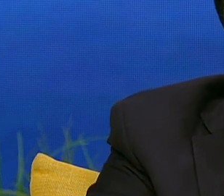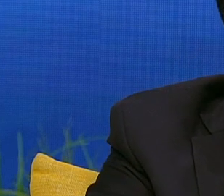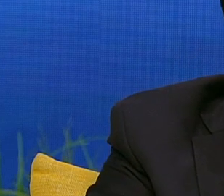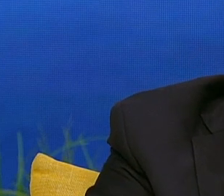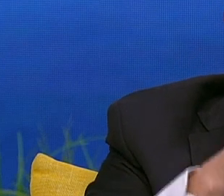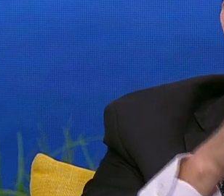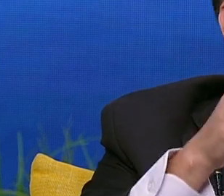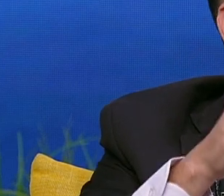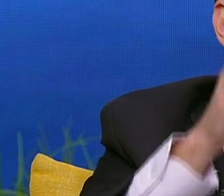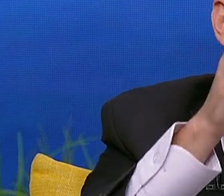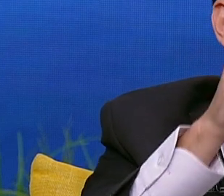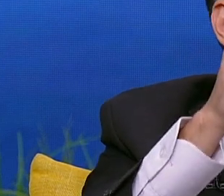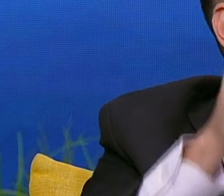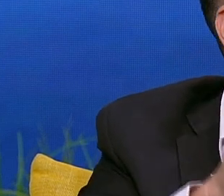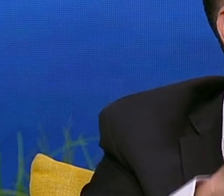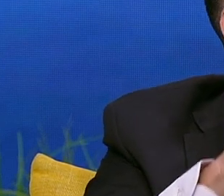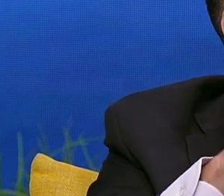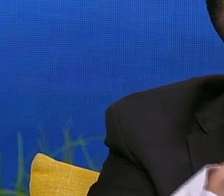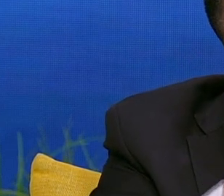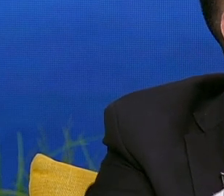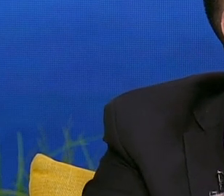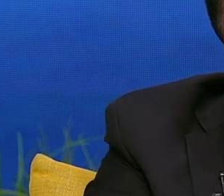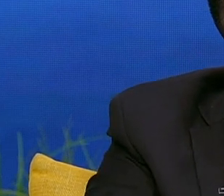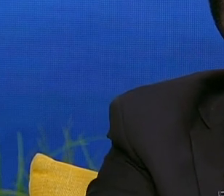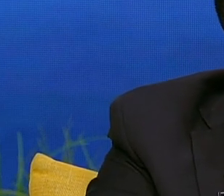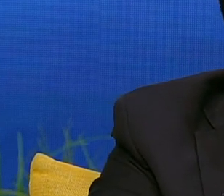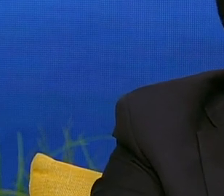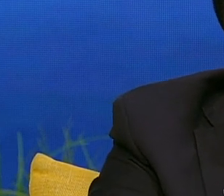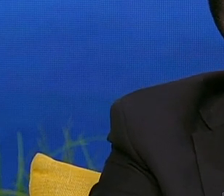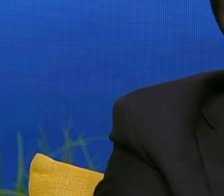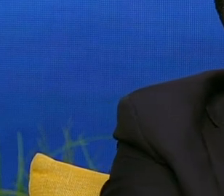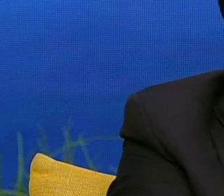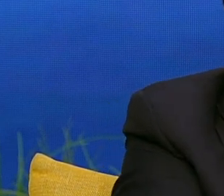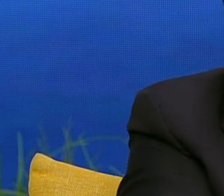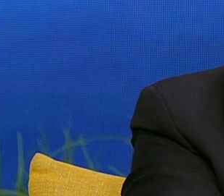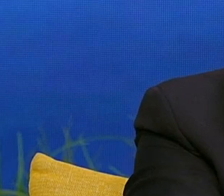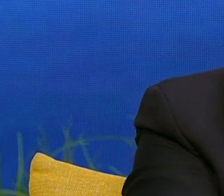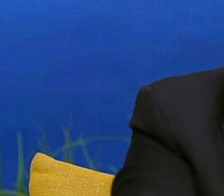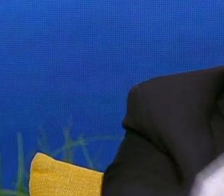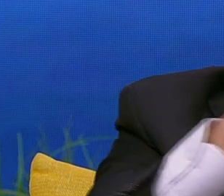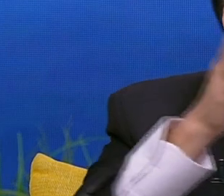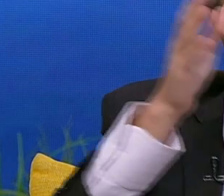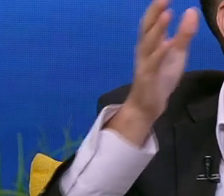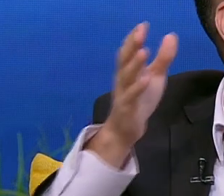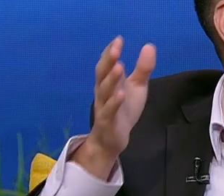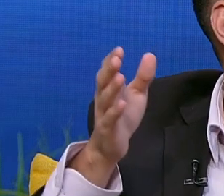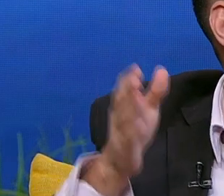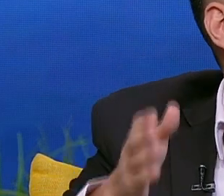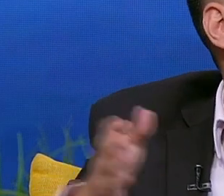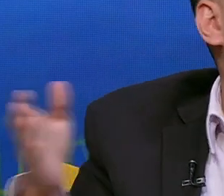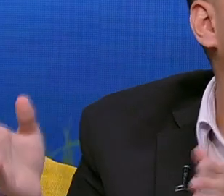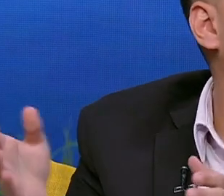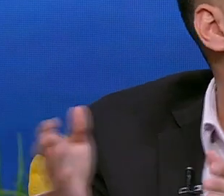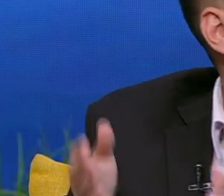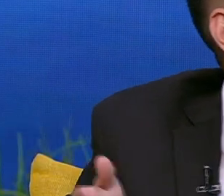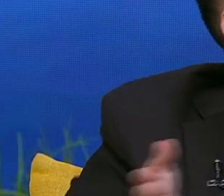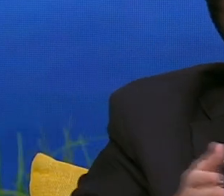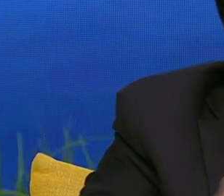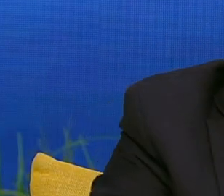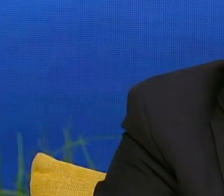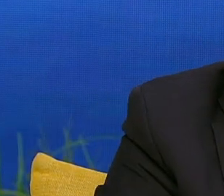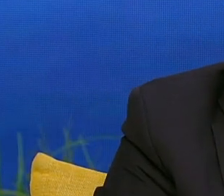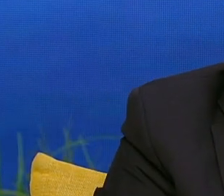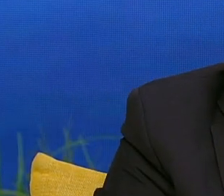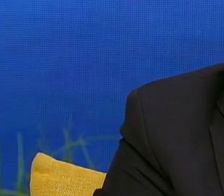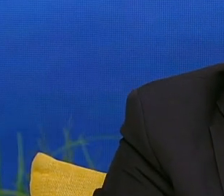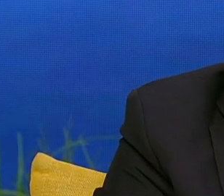احنا لو عايزين نحقق الدمج ما ينفعش ان احنا نيجي نجيب الترجمه في جزء معين ونقول لهم خذوا انتم والجزء ده لكم ونيجي نعمل الجزء ده ده لينا ونيجي